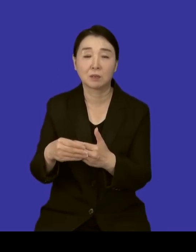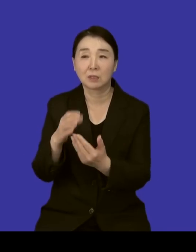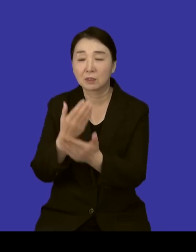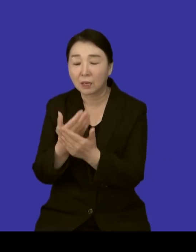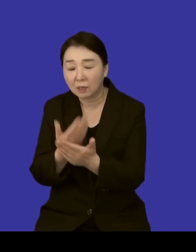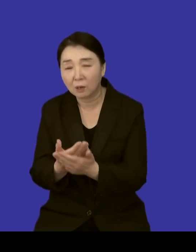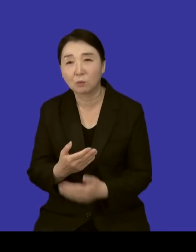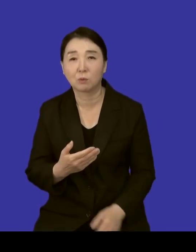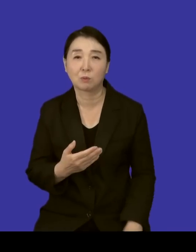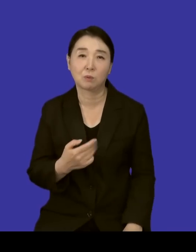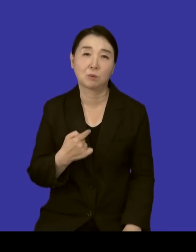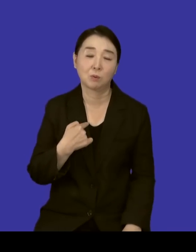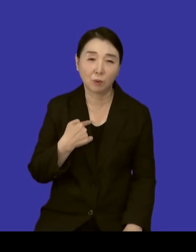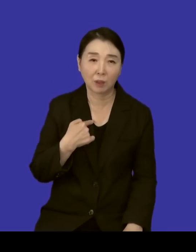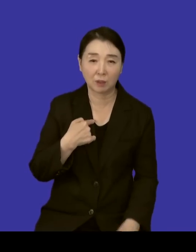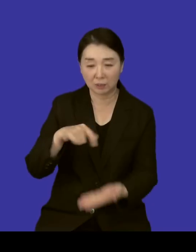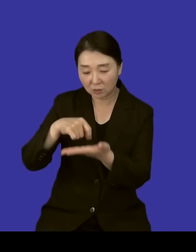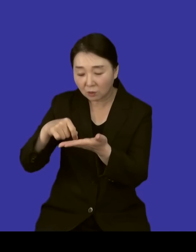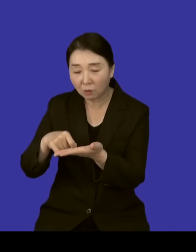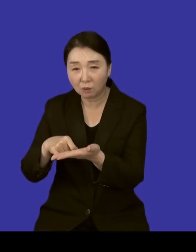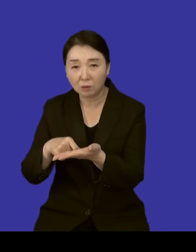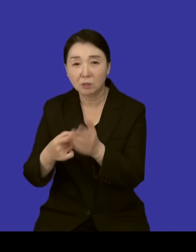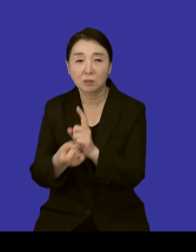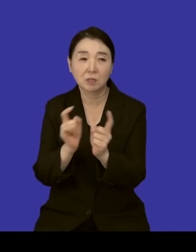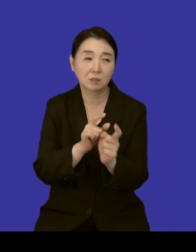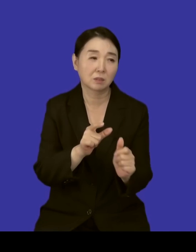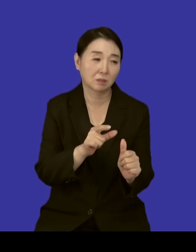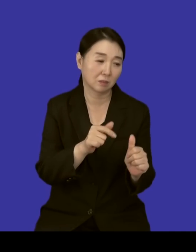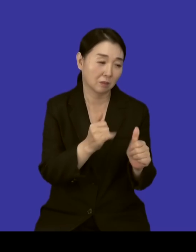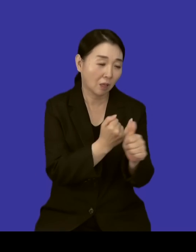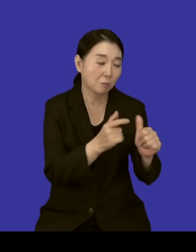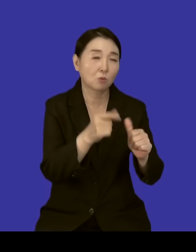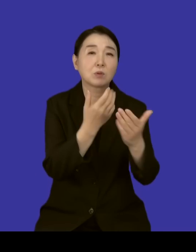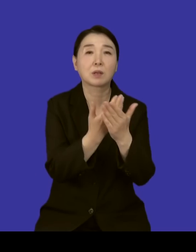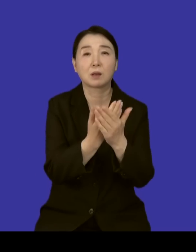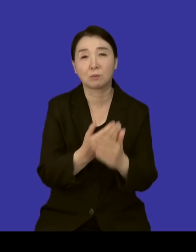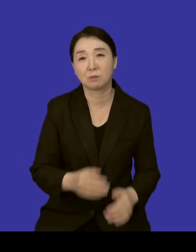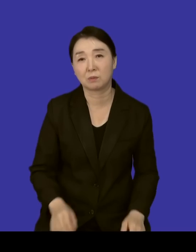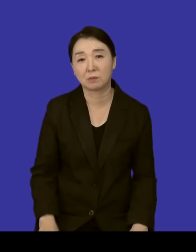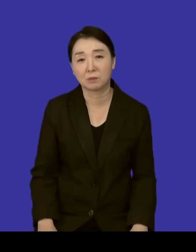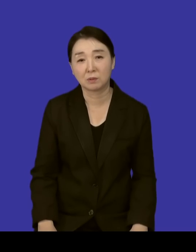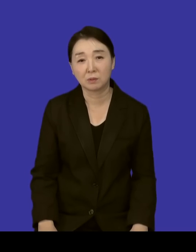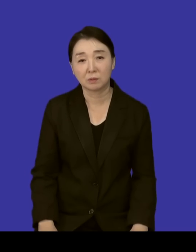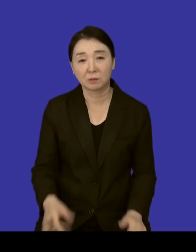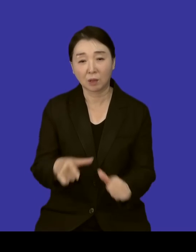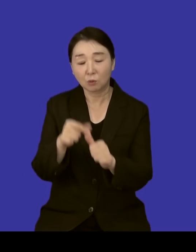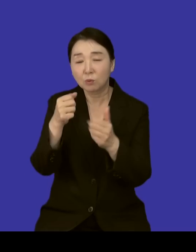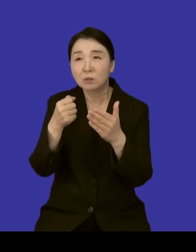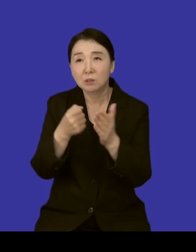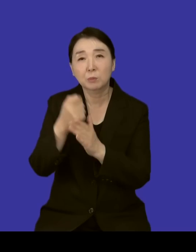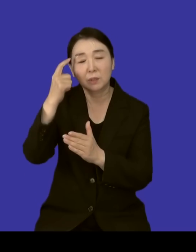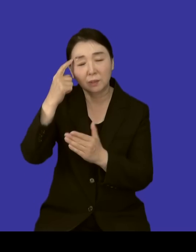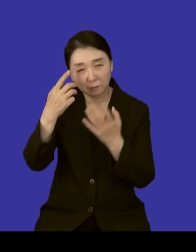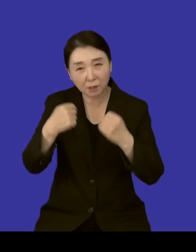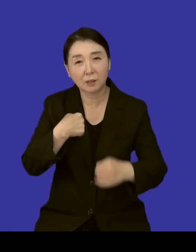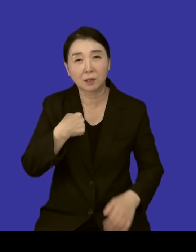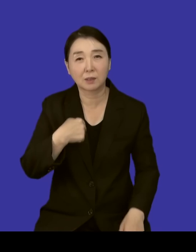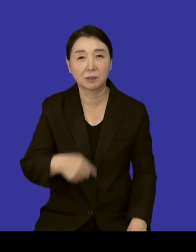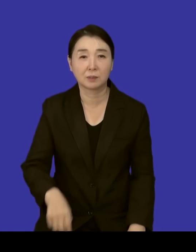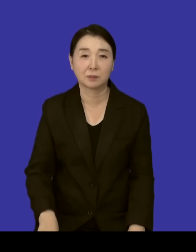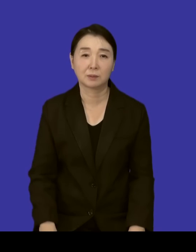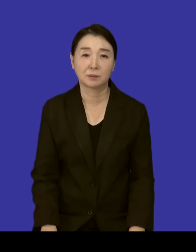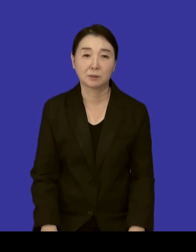대신 우리 남편 구원해 달라고. 예. 그니 쓰러졌는데 제가 구원 때문에 예. 생각하지 않겠습니까? 네. 근데